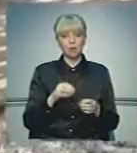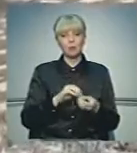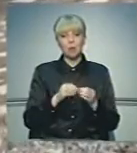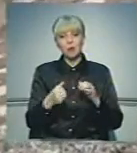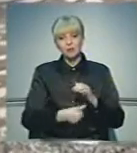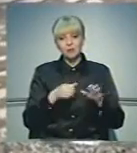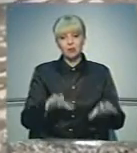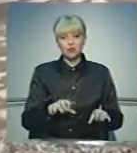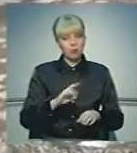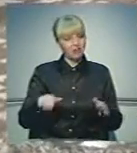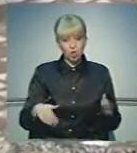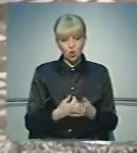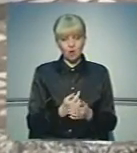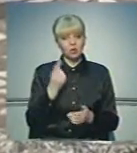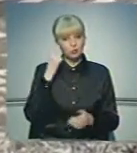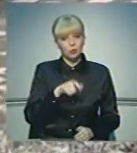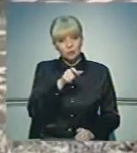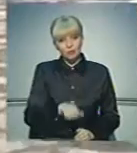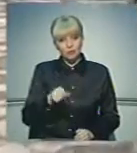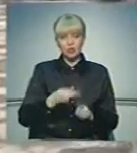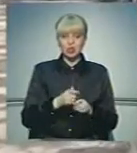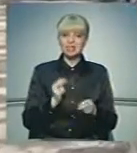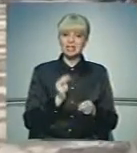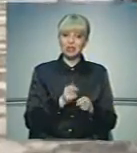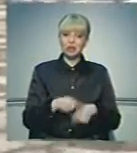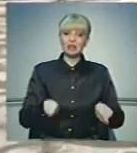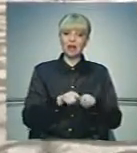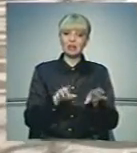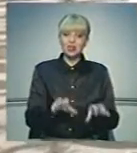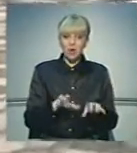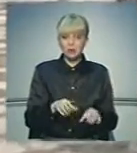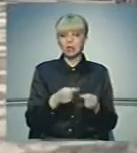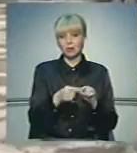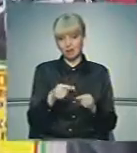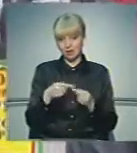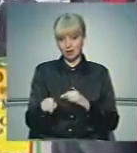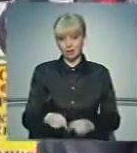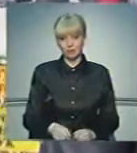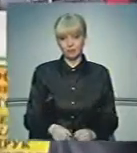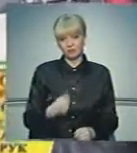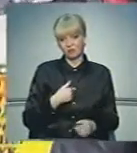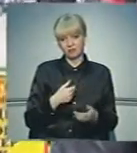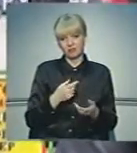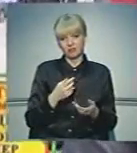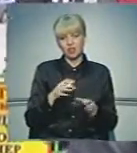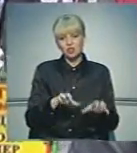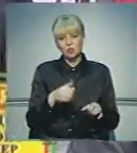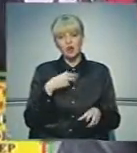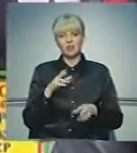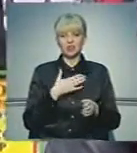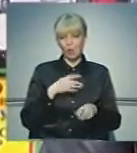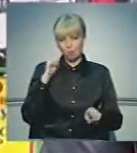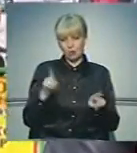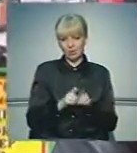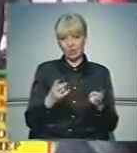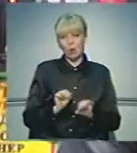собак у Чернівцях не нова, і думки містян щодо того, чи заважають їм такі тварини, різняться. Ні, взагалі я вважаю, що собаки – це наші брати, їх